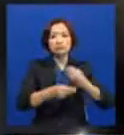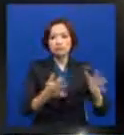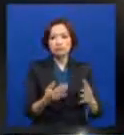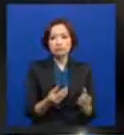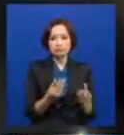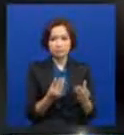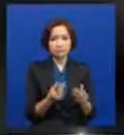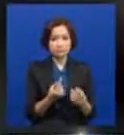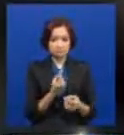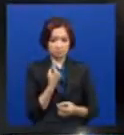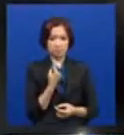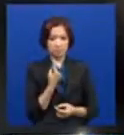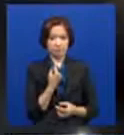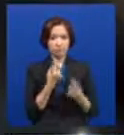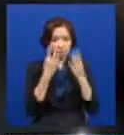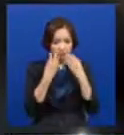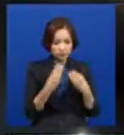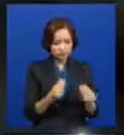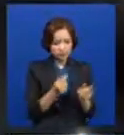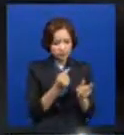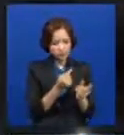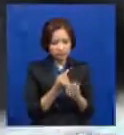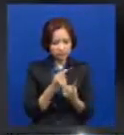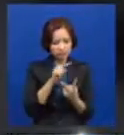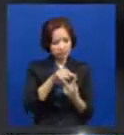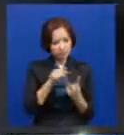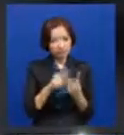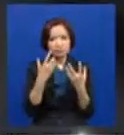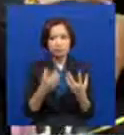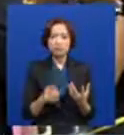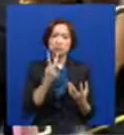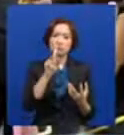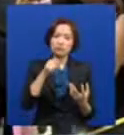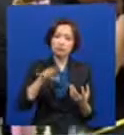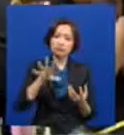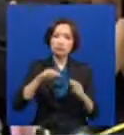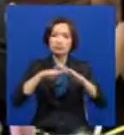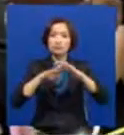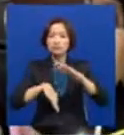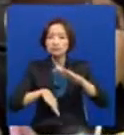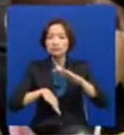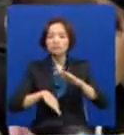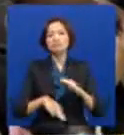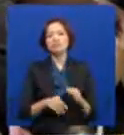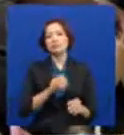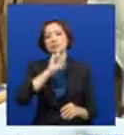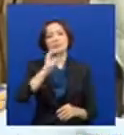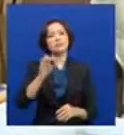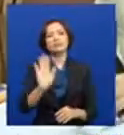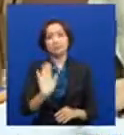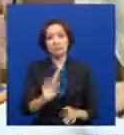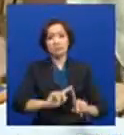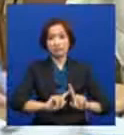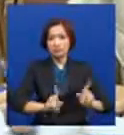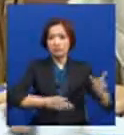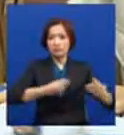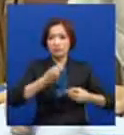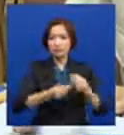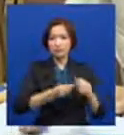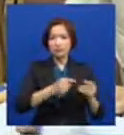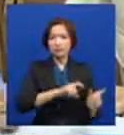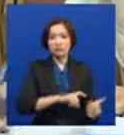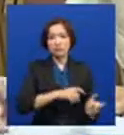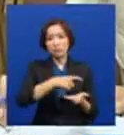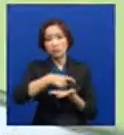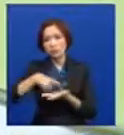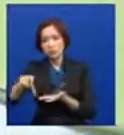2ชิ้นต่อคนน้ำหนักรวมไม่เกิน 0.5 กิโลกรัมไม่ต้องแจ้งการครอบครองได้แต่จะจำหน่ายโอนหรือทำการ